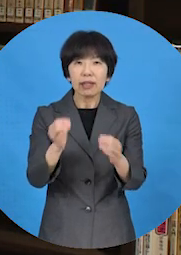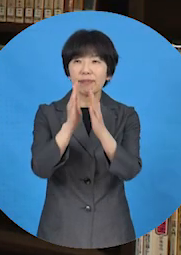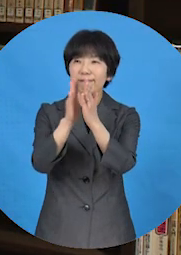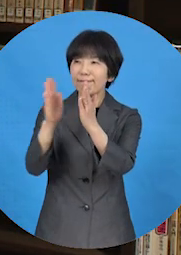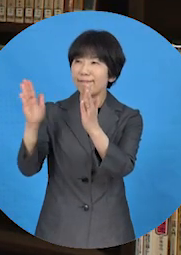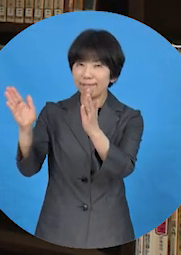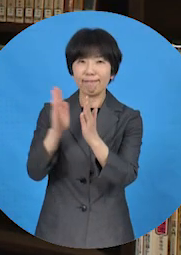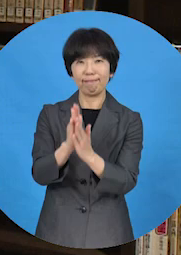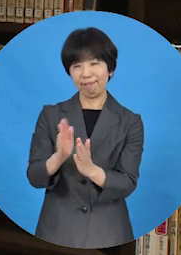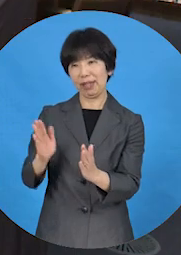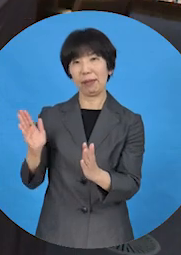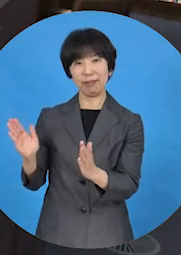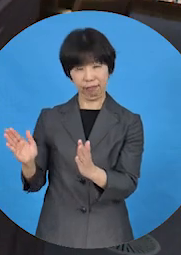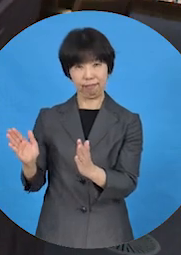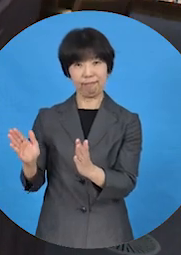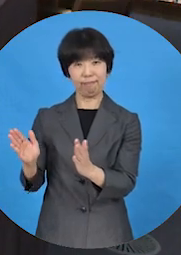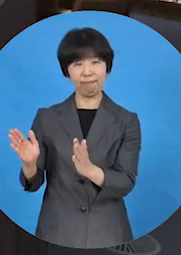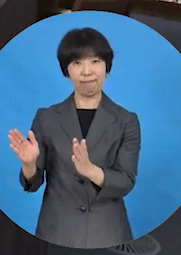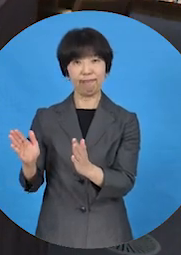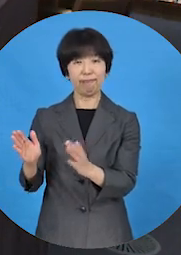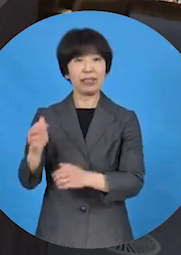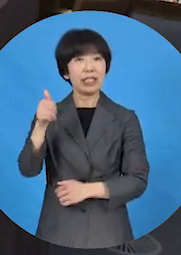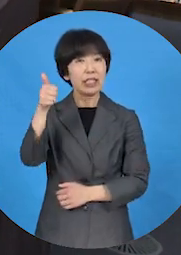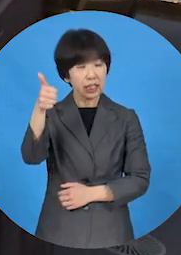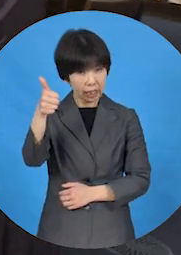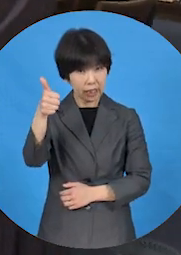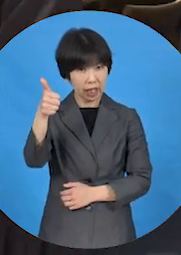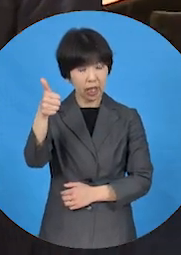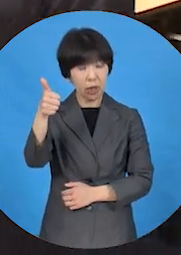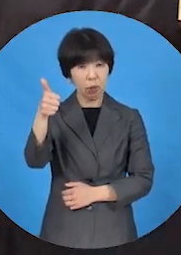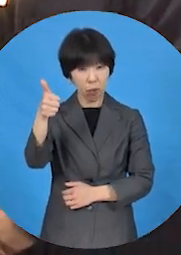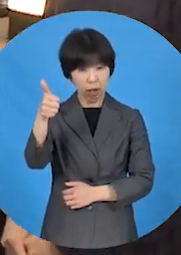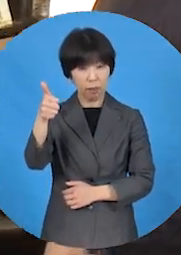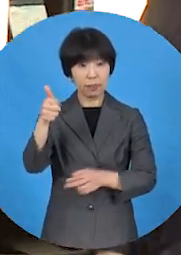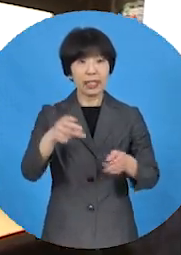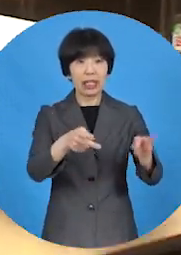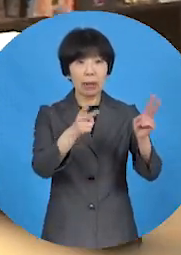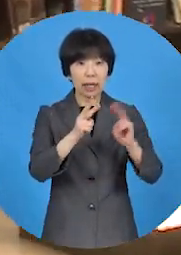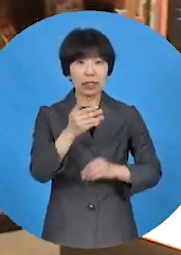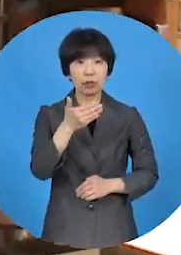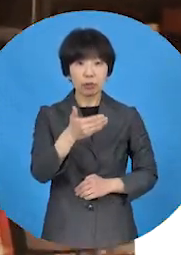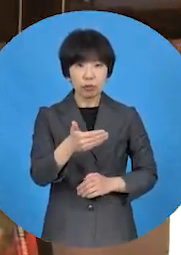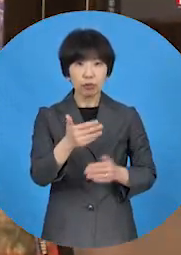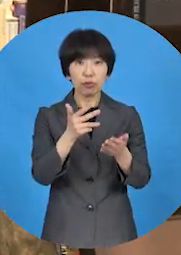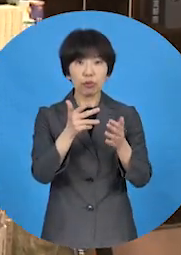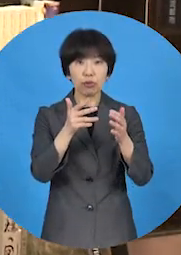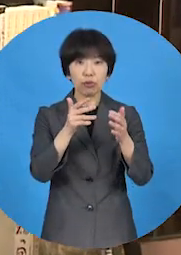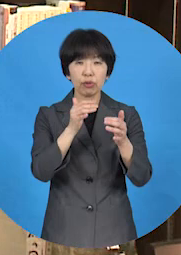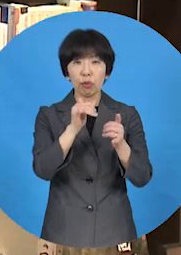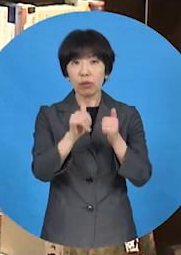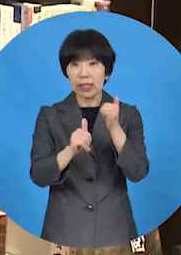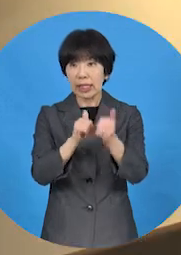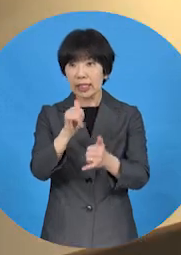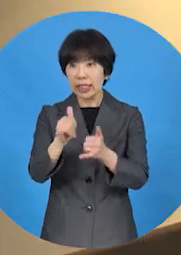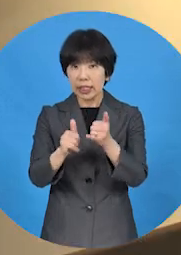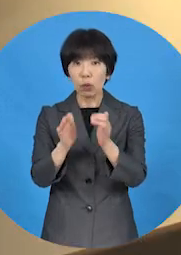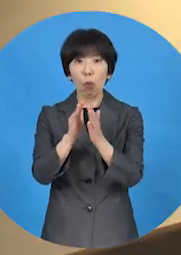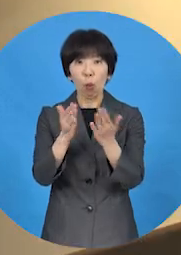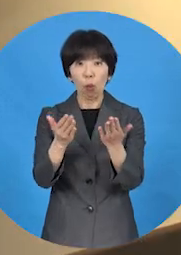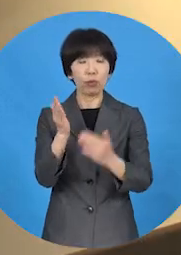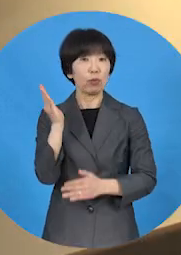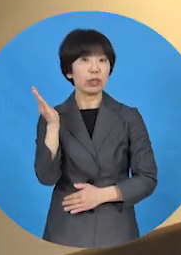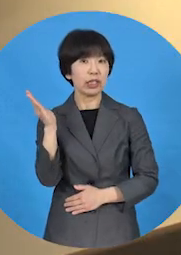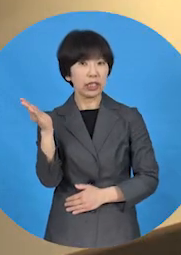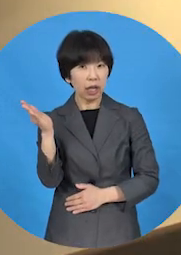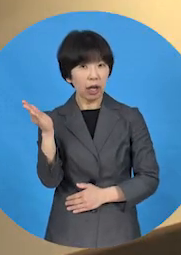揃えています。 桜井徳太郎先生は板橋区史、こちらのですね、資料の編纂に大変ご尽力をいただき